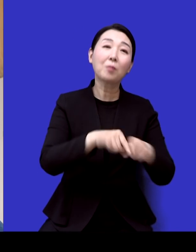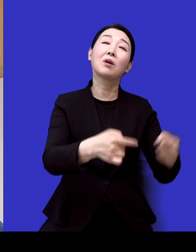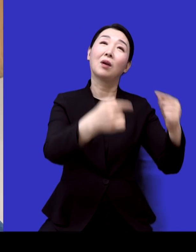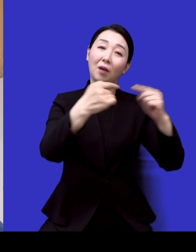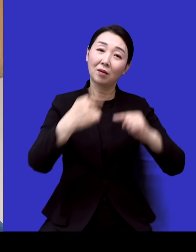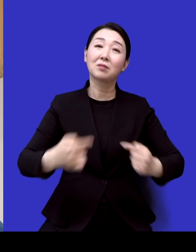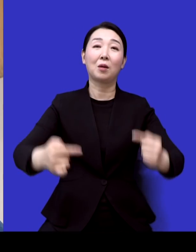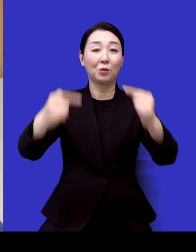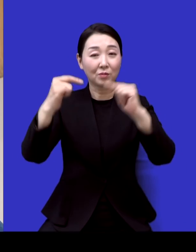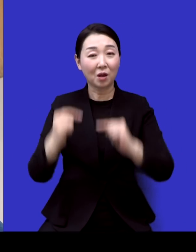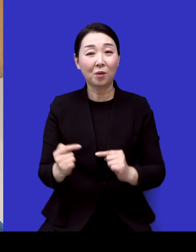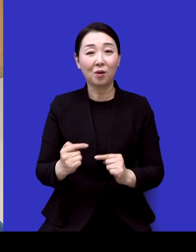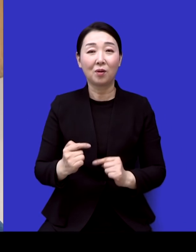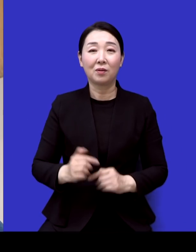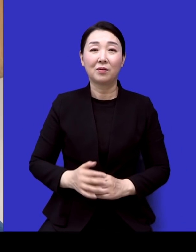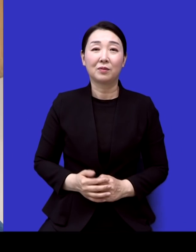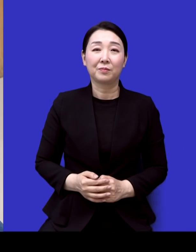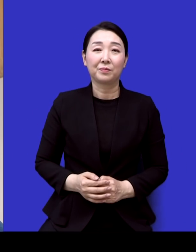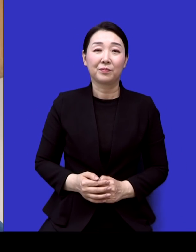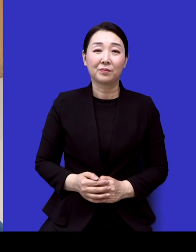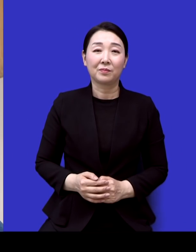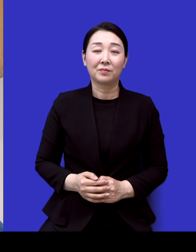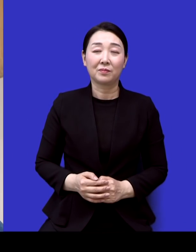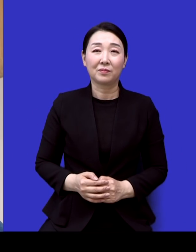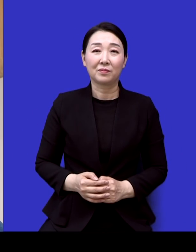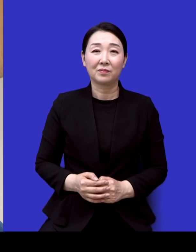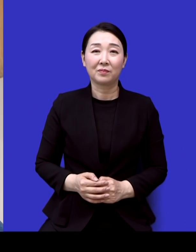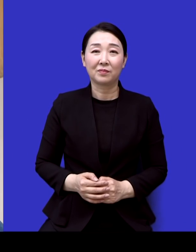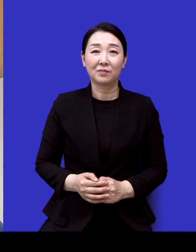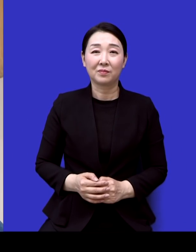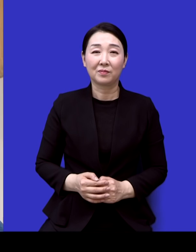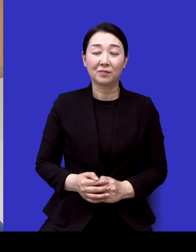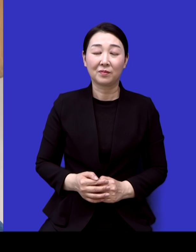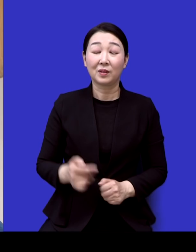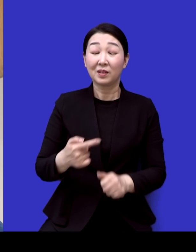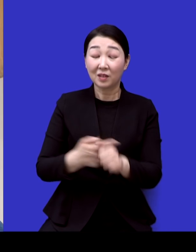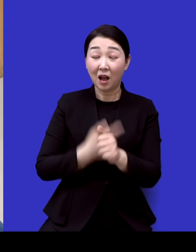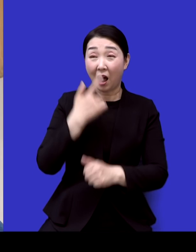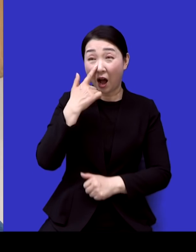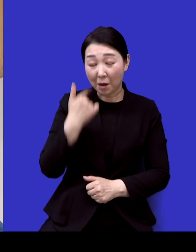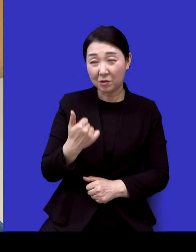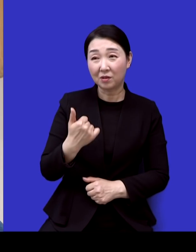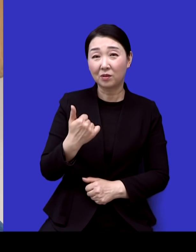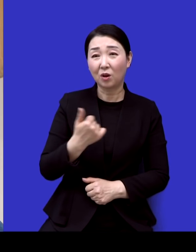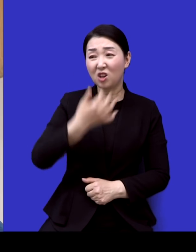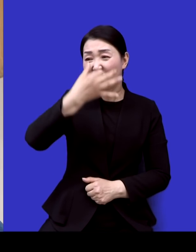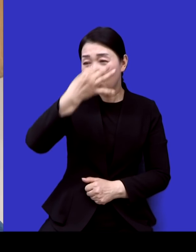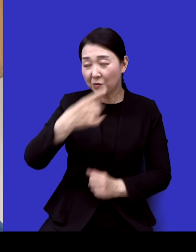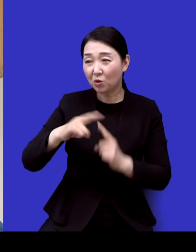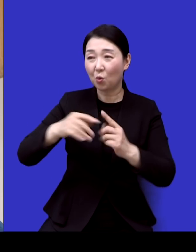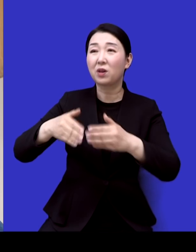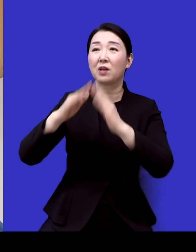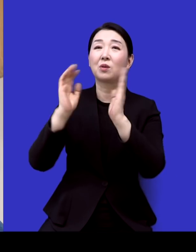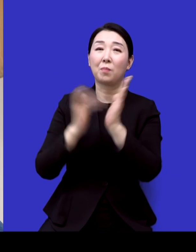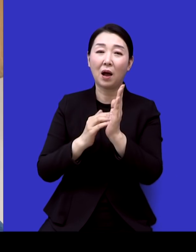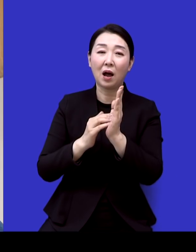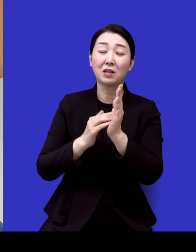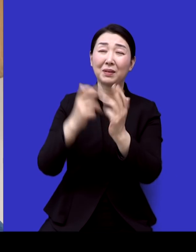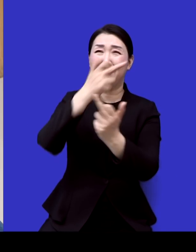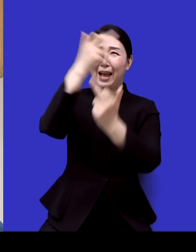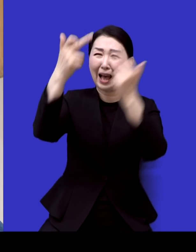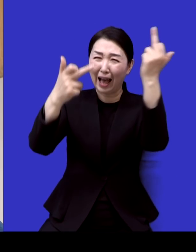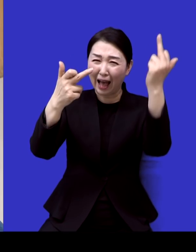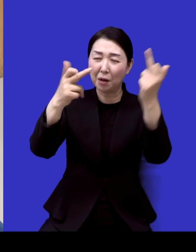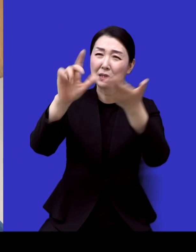어머나. 그렇게 하면서 아버지께서 그냥 맨 땅에 헤딩하듯이 개척한 교회가 산골짜기